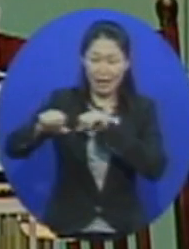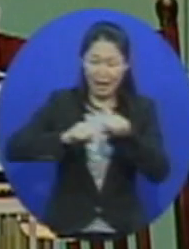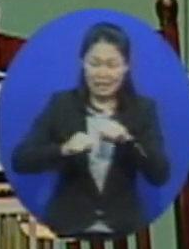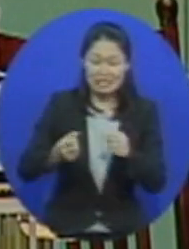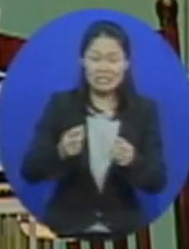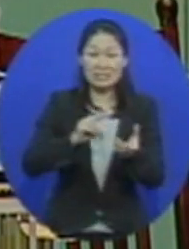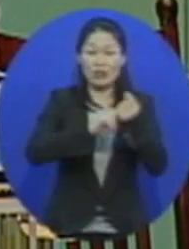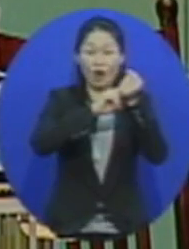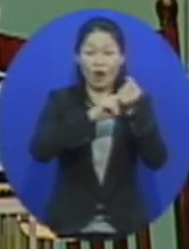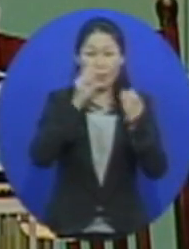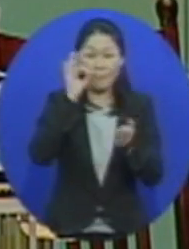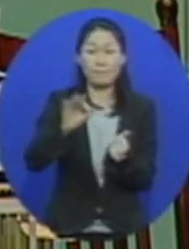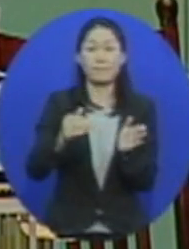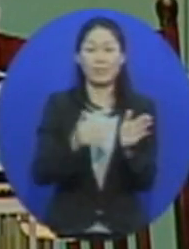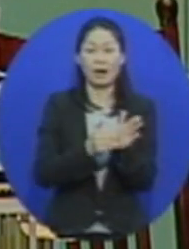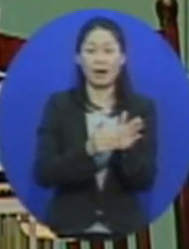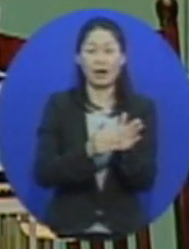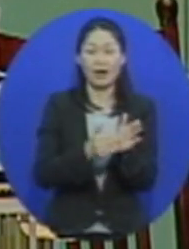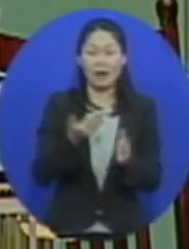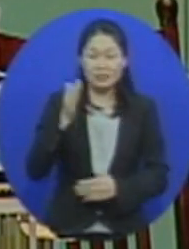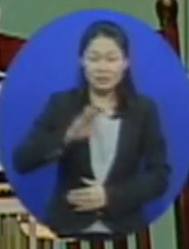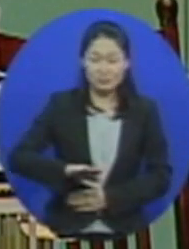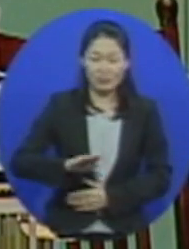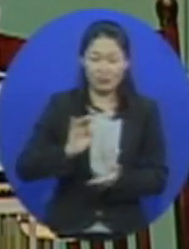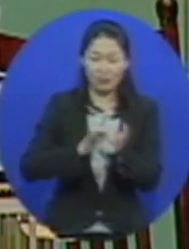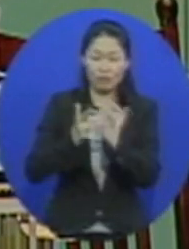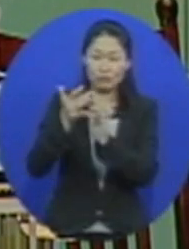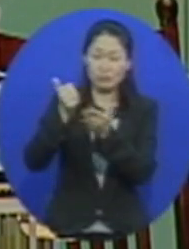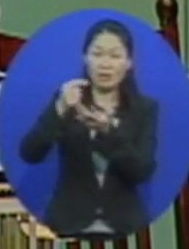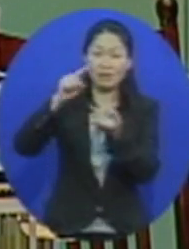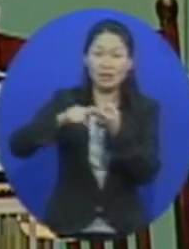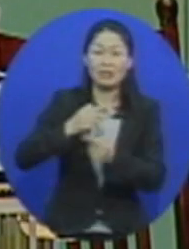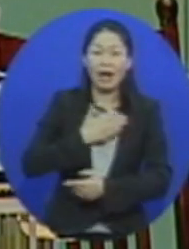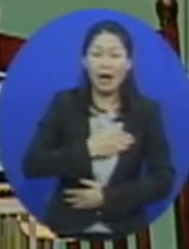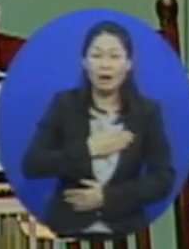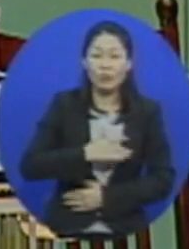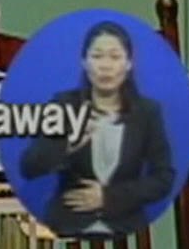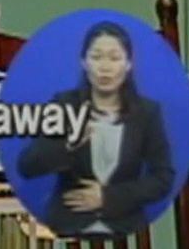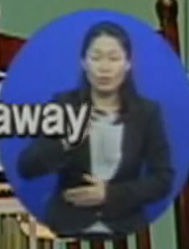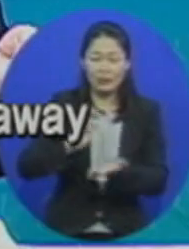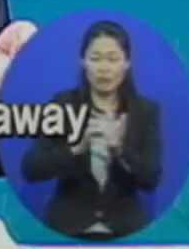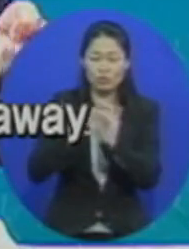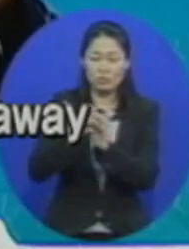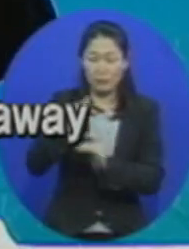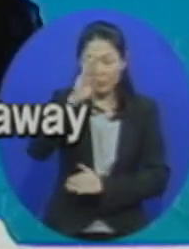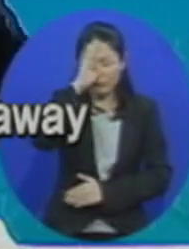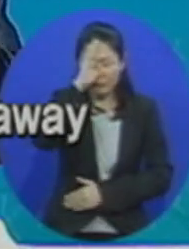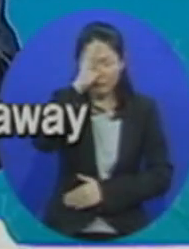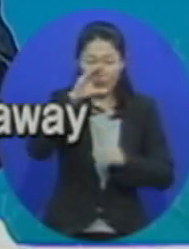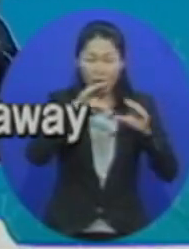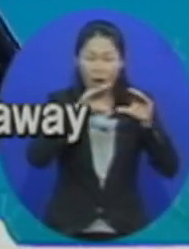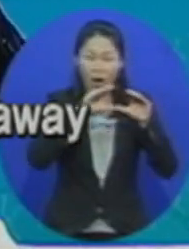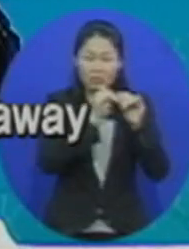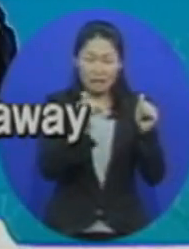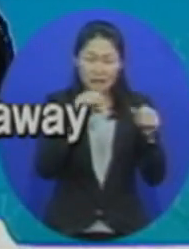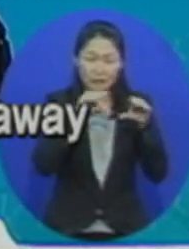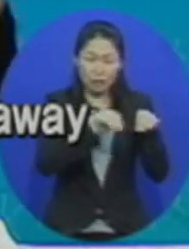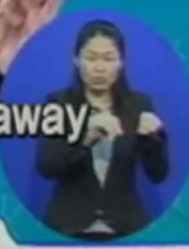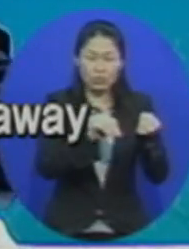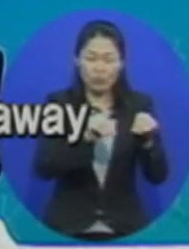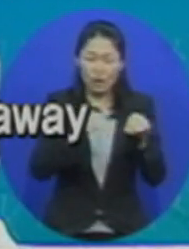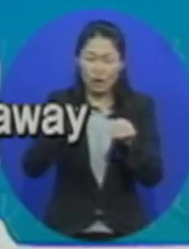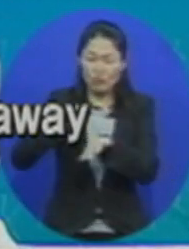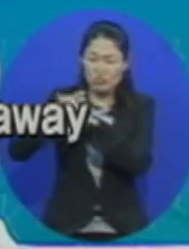보았어요 그러나 그들이 예수님에 대해서 안 것은 예수님은 병자를 고치고 귀신을 내어 쫓는 분 정도로